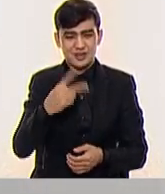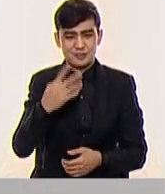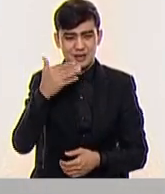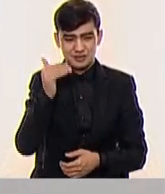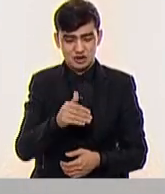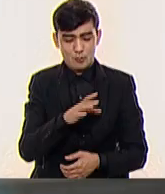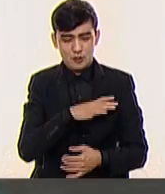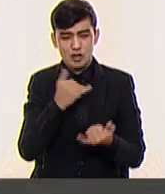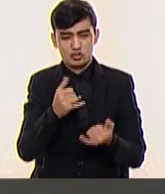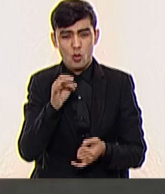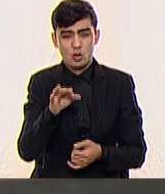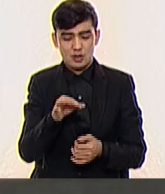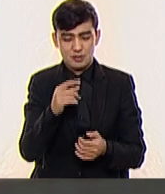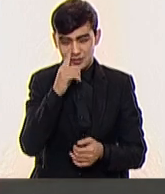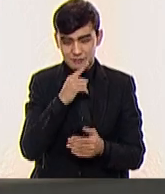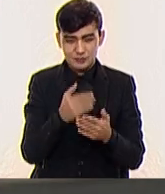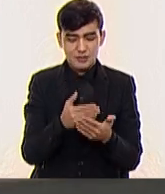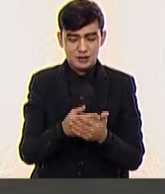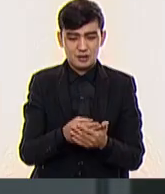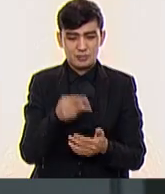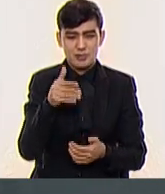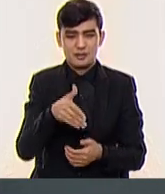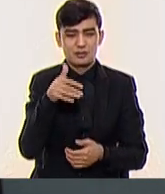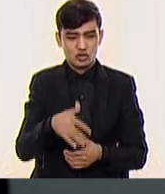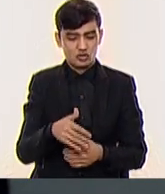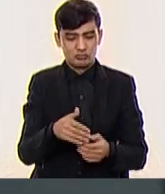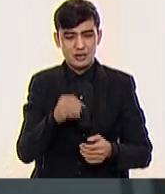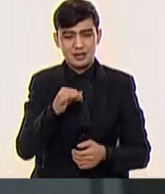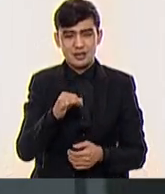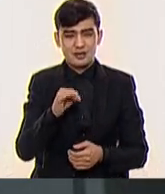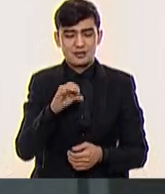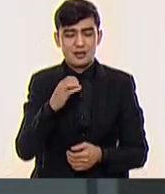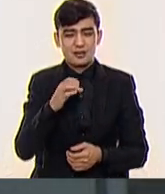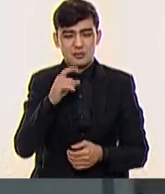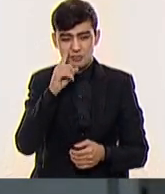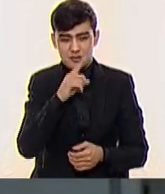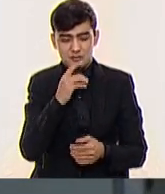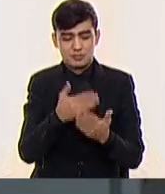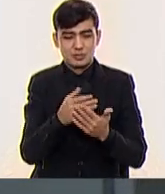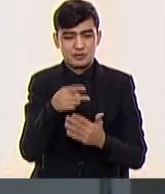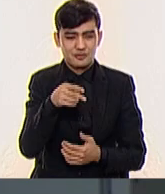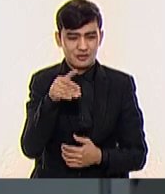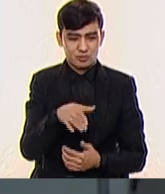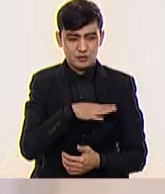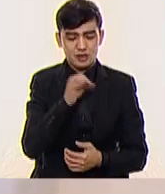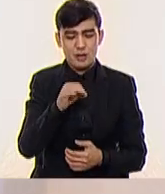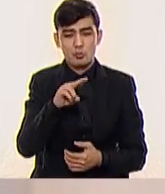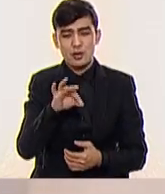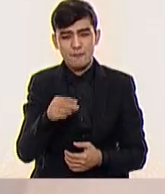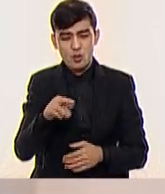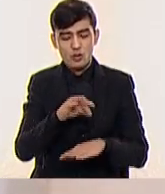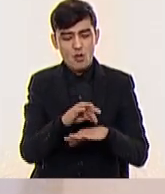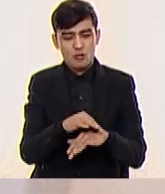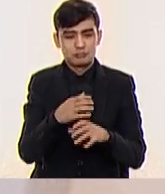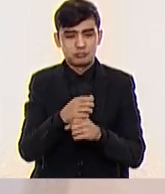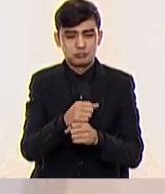мыңнан асып жығылса, қазанға қарай бұл көрсеткіш 5 мыңға жуықтаған, ал қаңтар айында 2 мыңды құрапты. Пневмониямен науқастанғандар саны